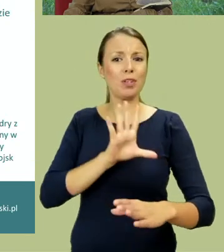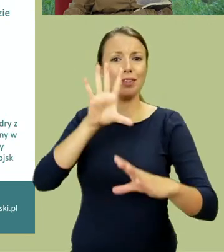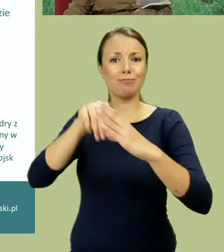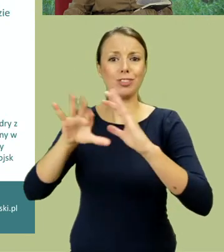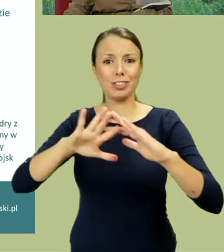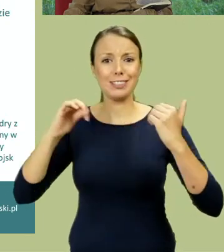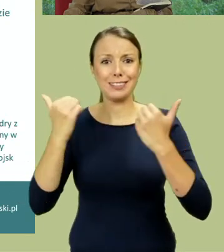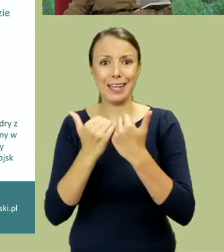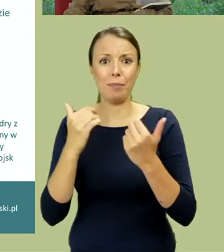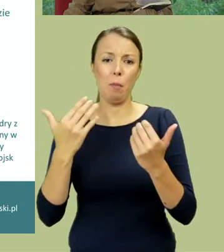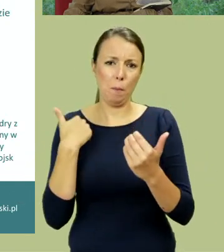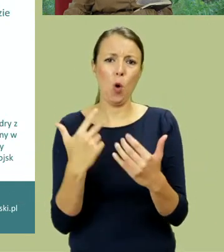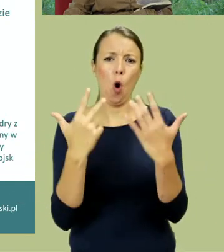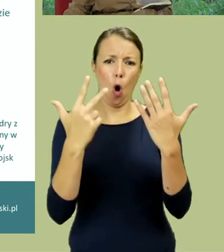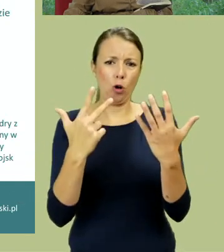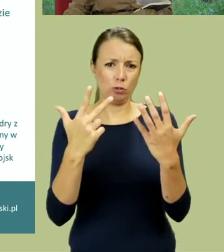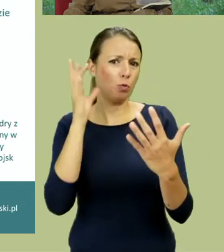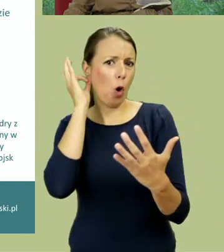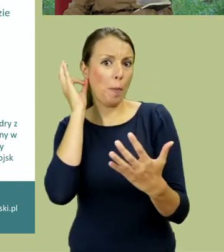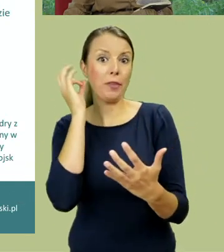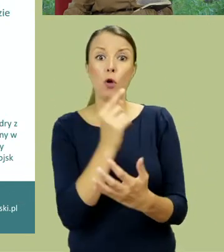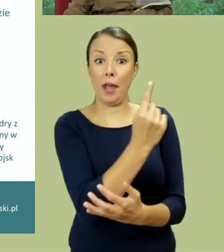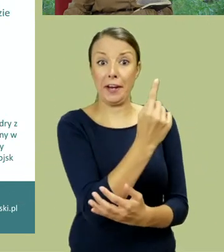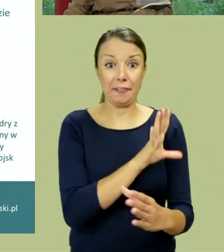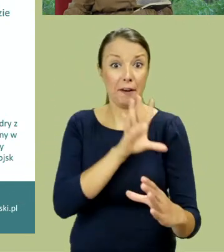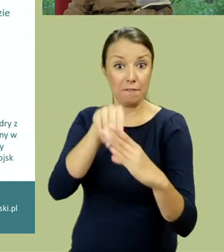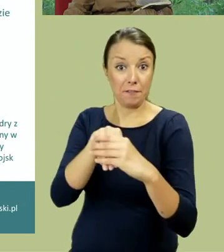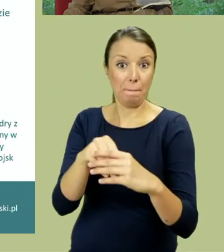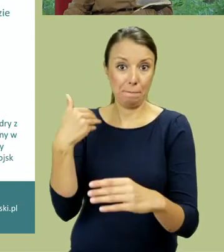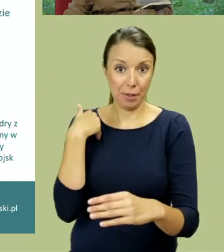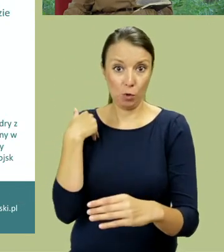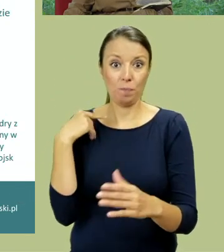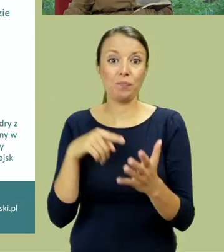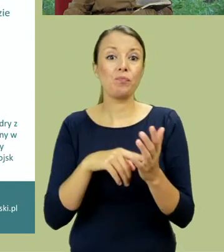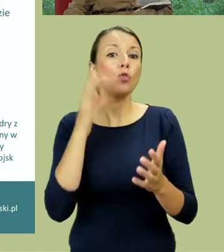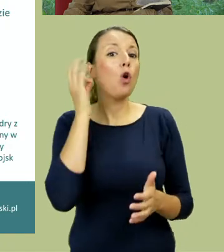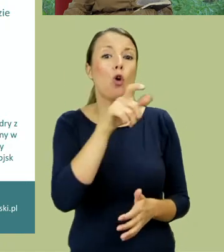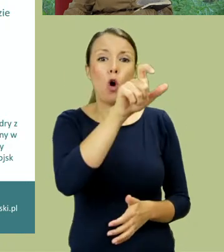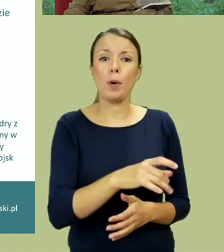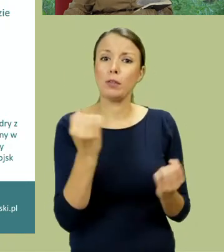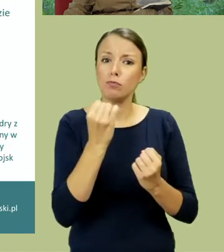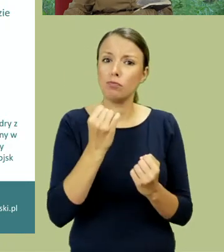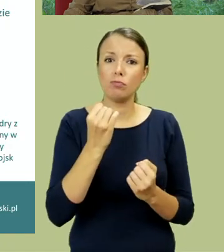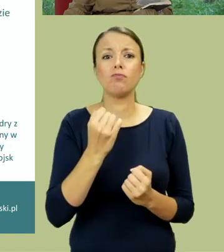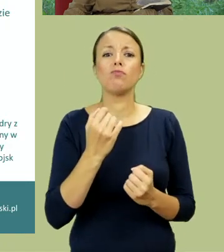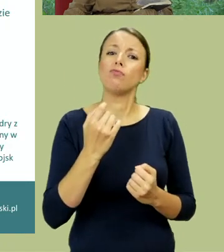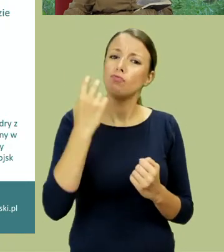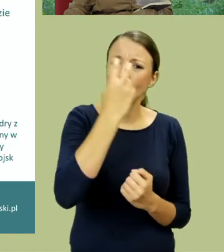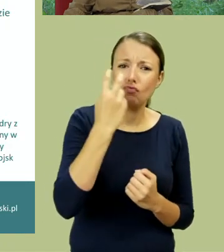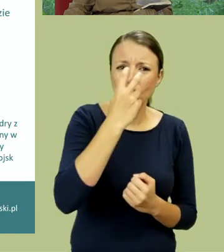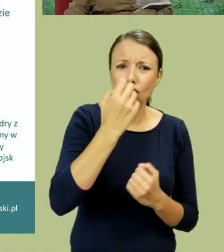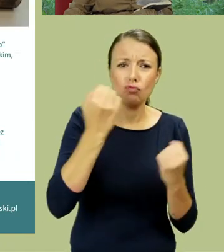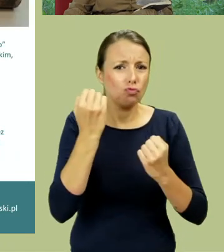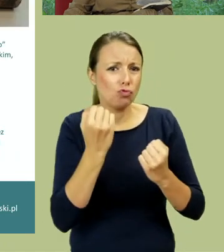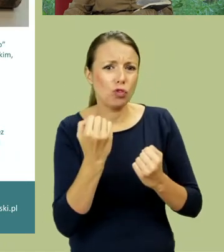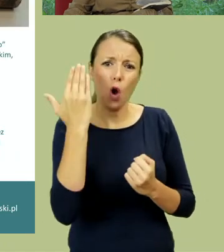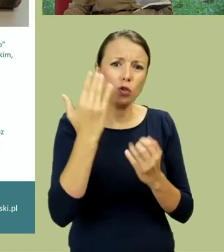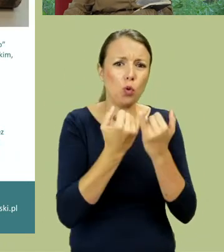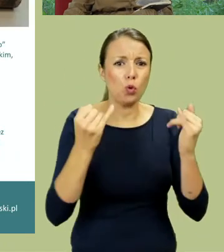niezwykle zaangażowana w działalność społeczną, i jej mąż Jędrzej Moraczewski, pierwszy premier